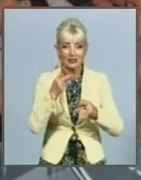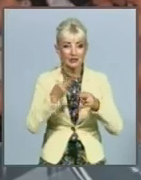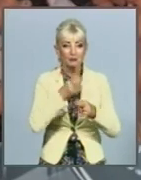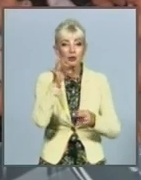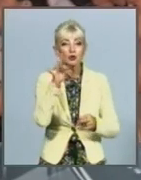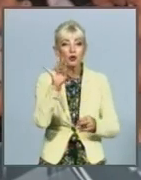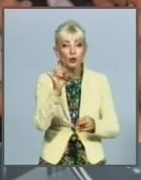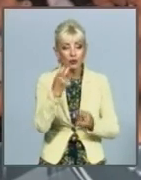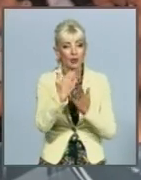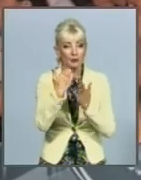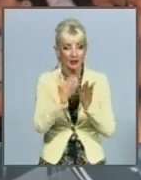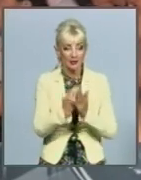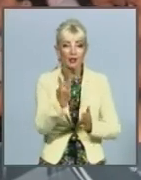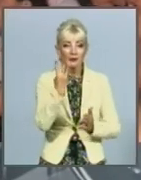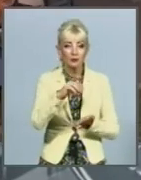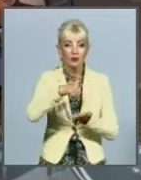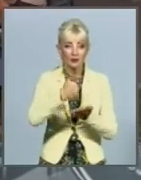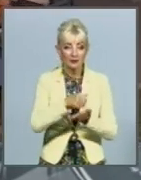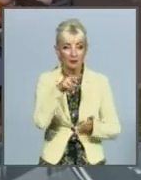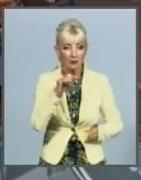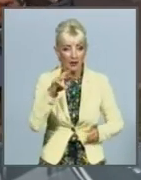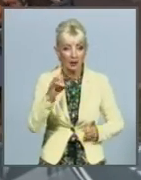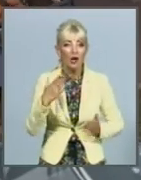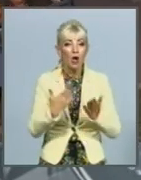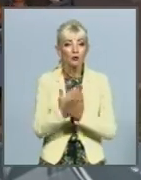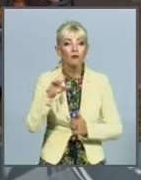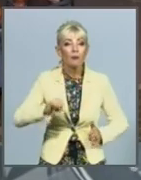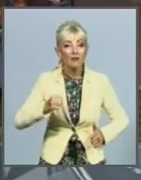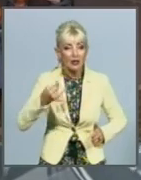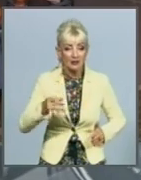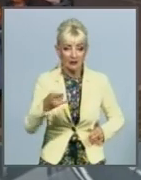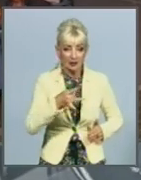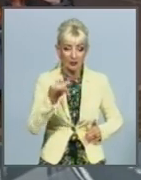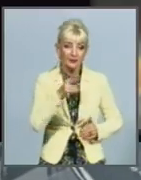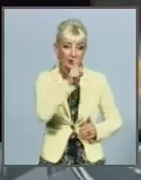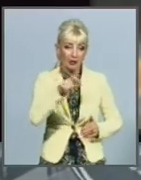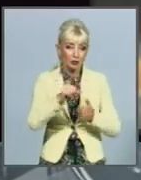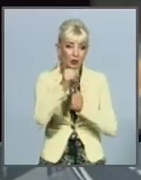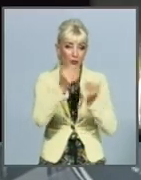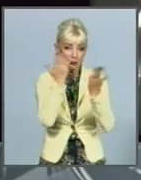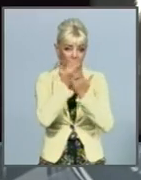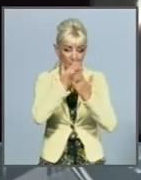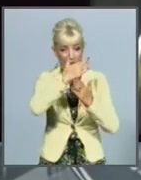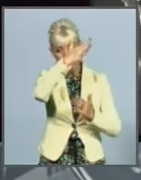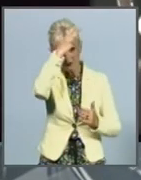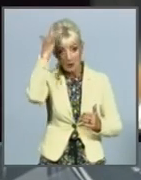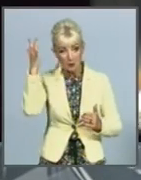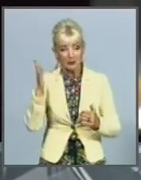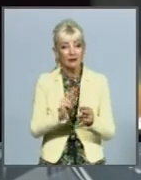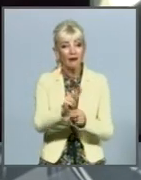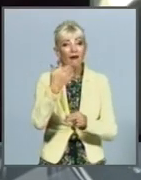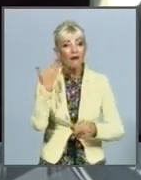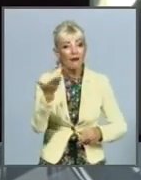програма, що проходитиме у трьох головних парках Новобаварського району. Для людей, окрім кіно «Просто неба», підготували курс лекції